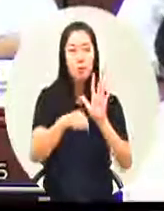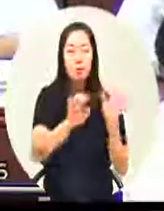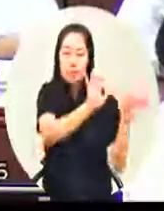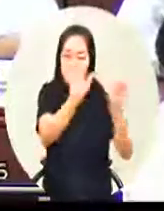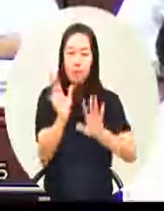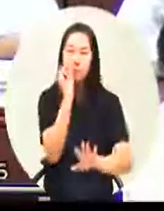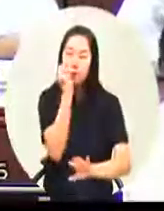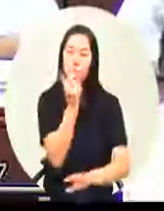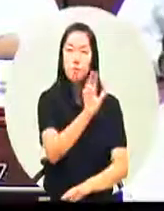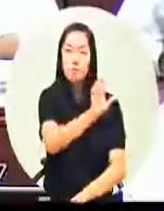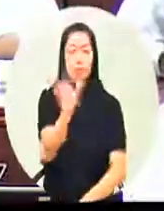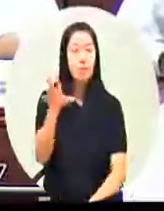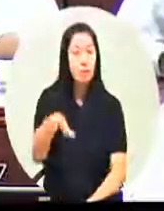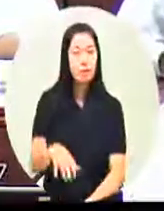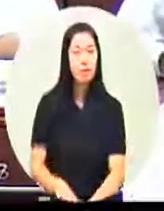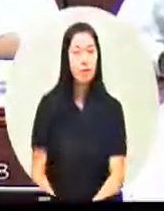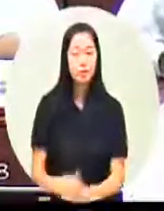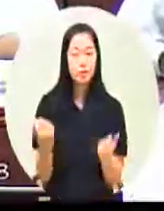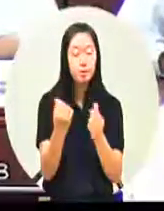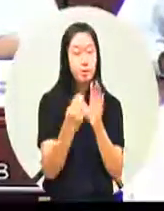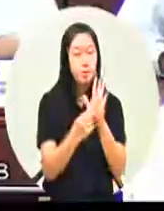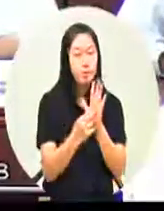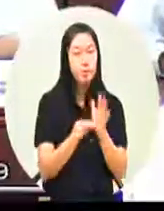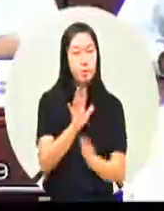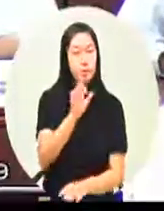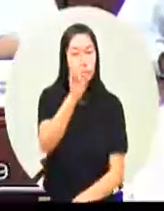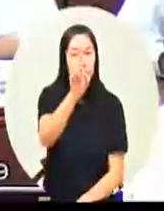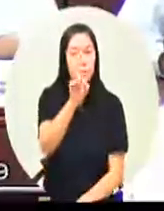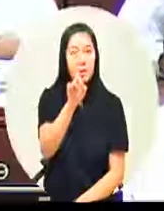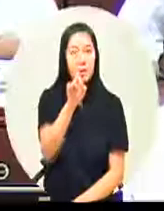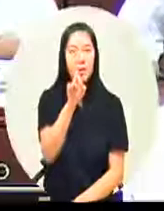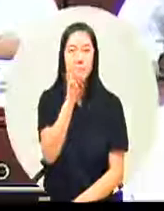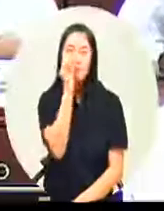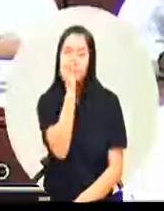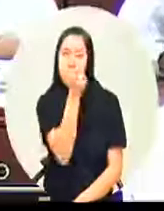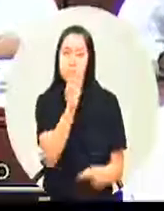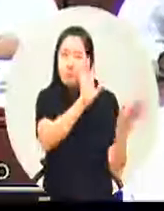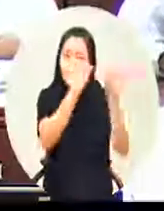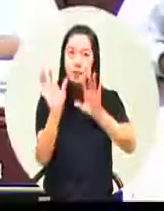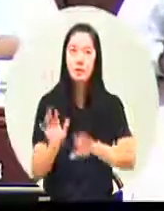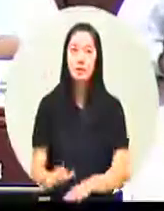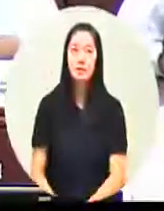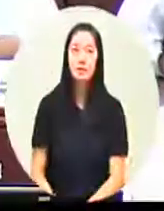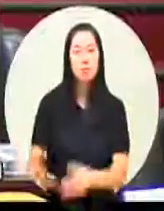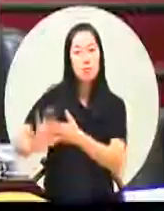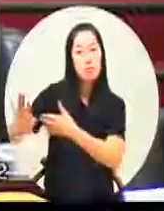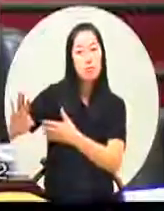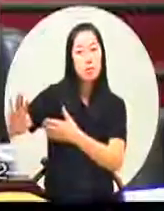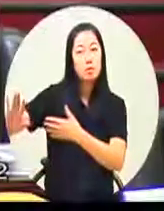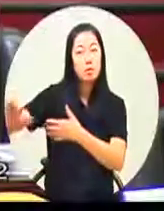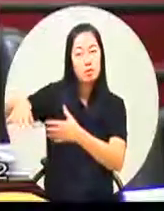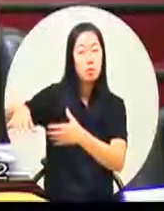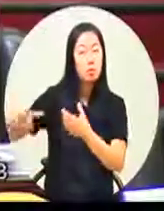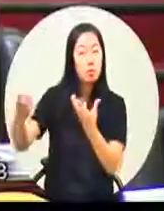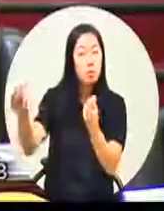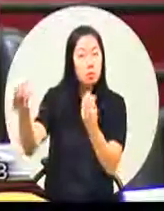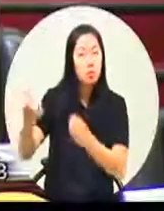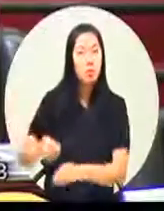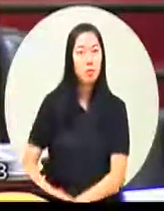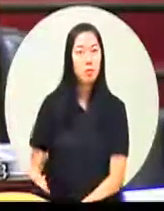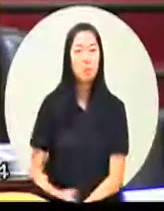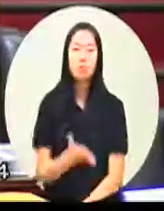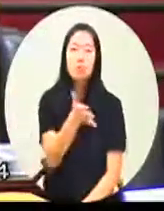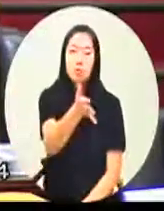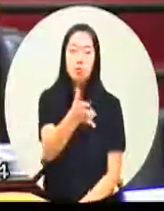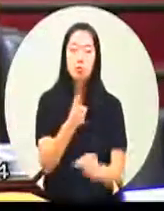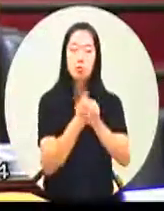个特别的地方，比如说它的有一个独特的景色， 你认为 地方没有的。 你认为中正湖最具独特的